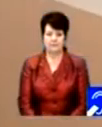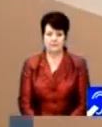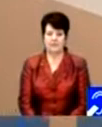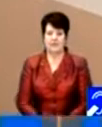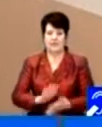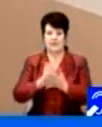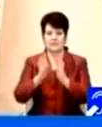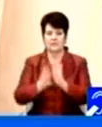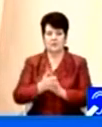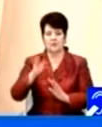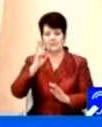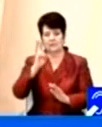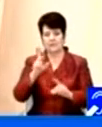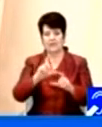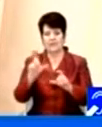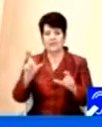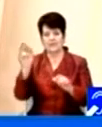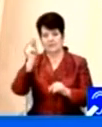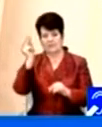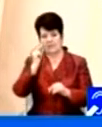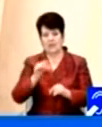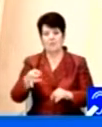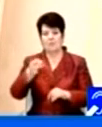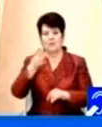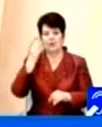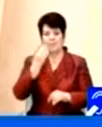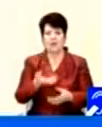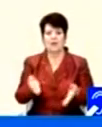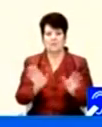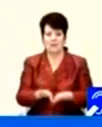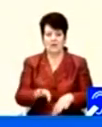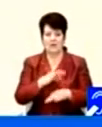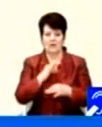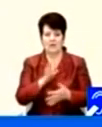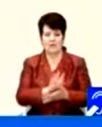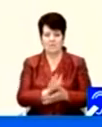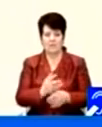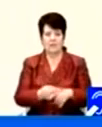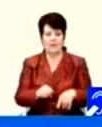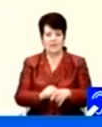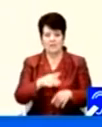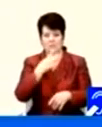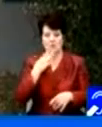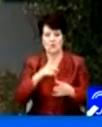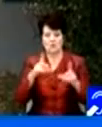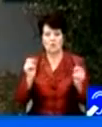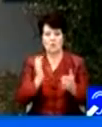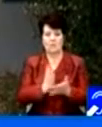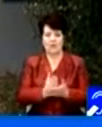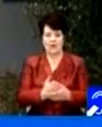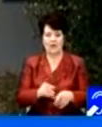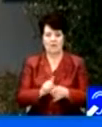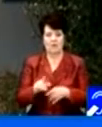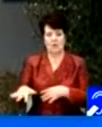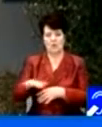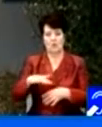Situația toaletelor din instituțiile de învățământ din Republica Moldova rămâne alarmantă. La sate, cele mai multe școli încă mai au WC-ul în curte.